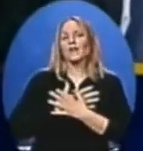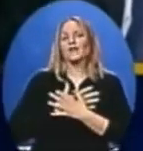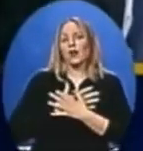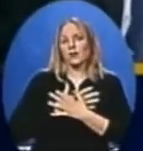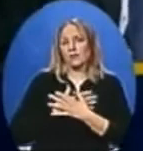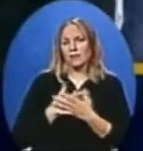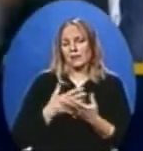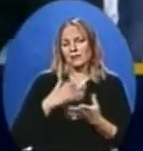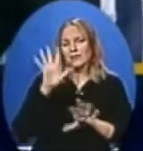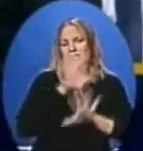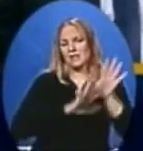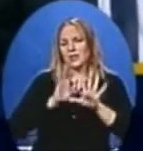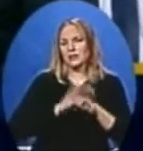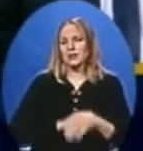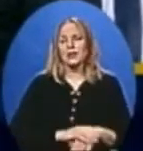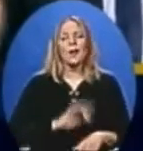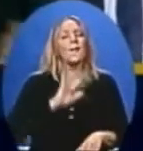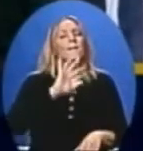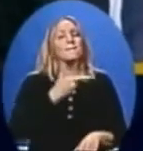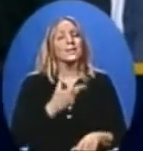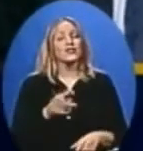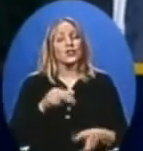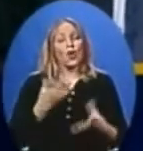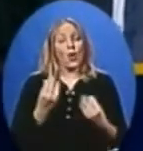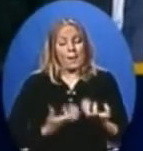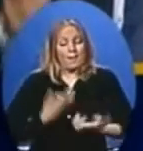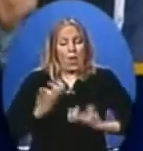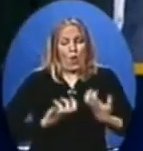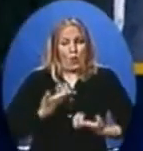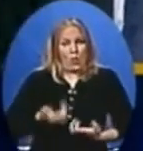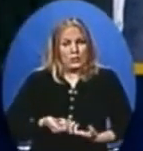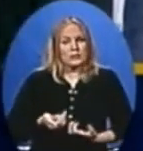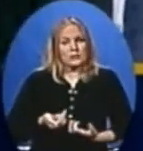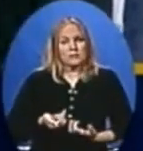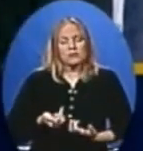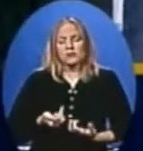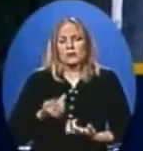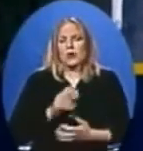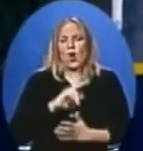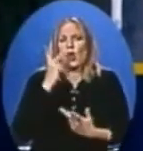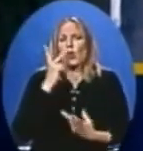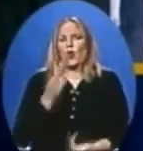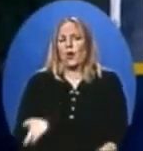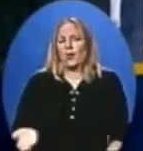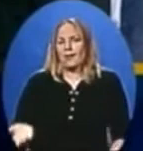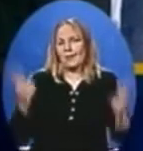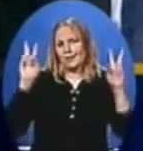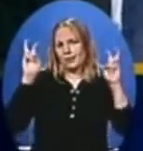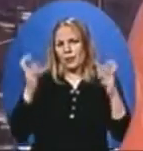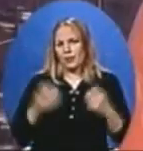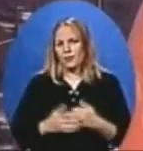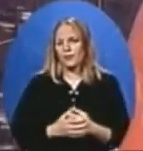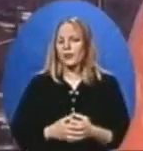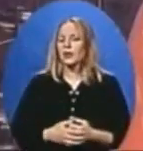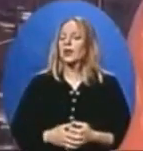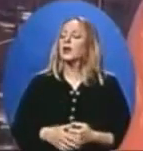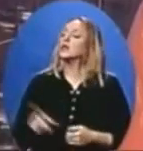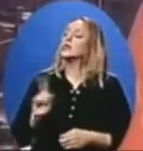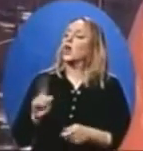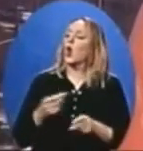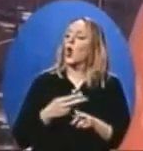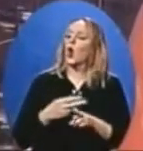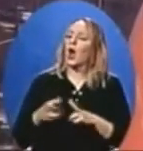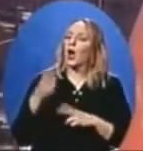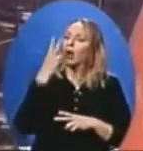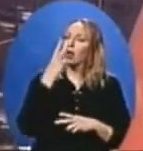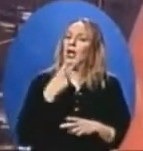שיש לו הרבה מההורמון הזה הוא קה בסנברים, נגיד כשמדובר כן. ביחסים. במידה מסוימת, כן. אבל לא רק בסנברים כלפי בן הזוג